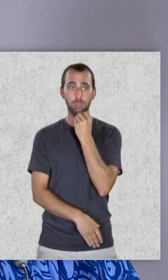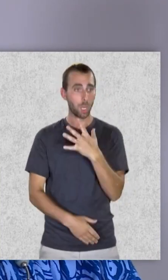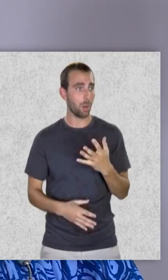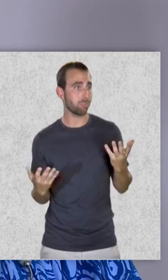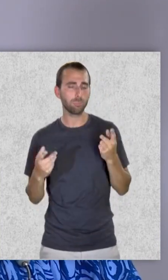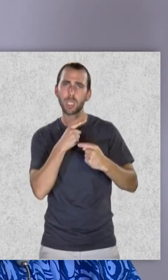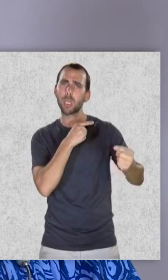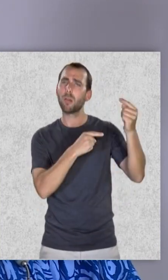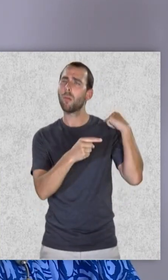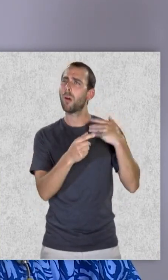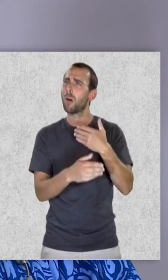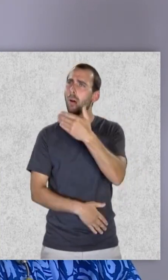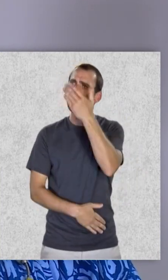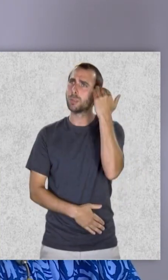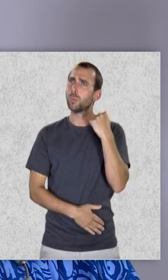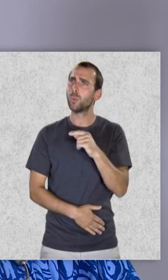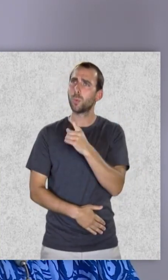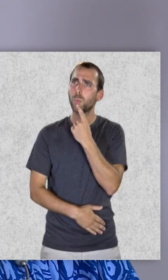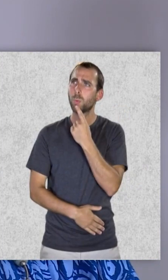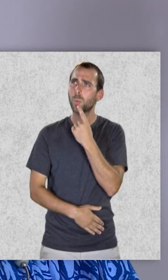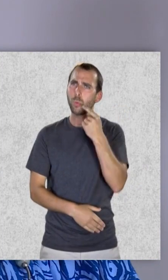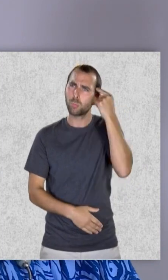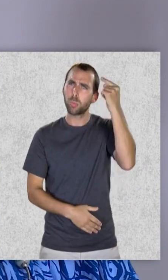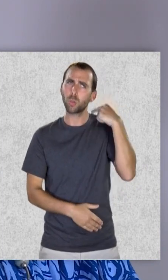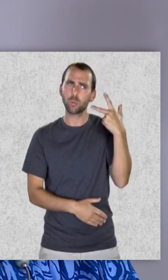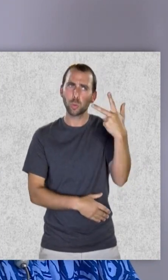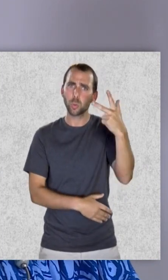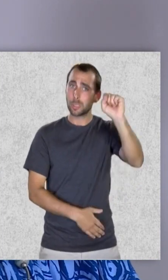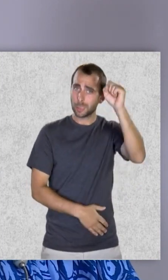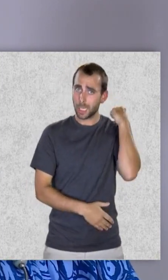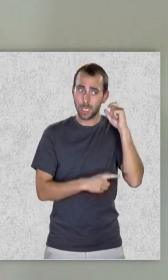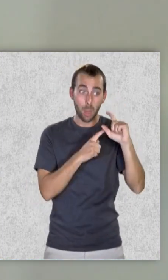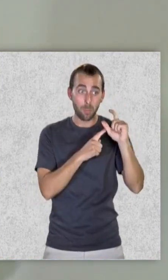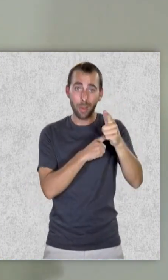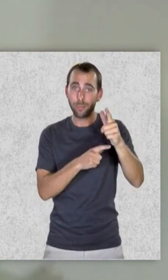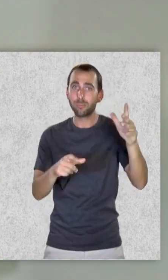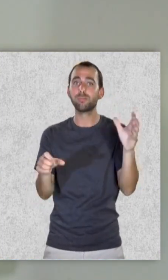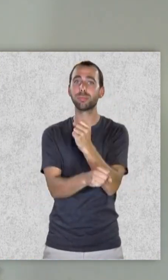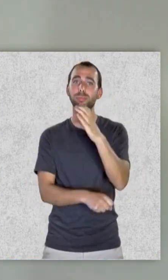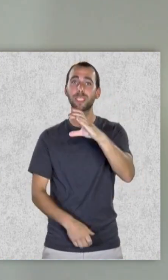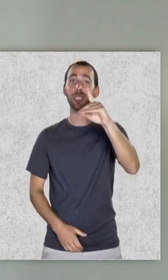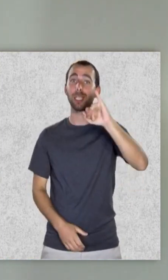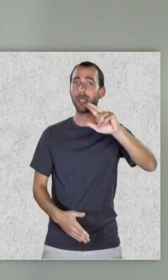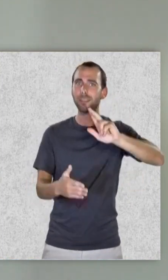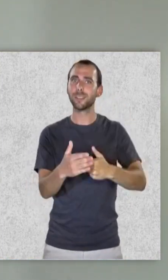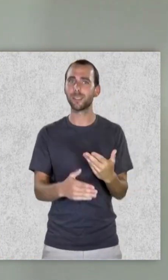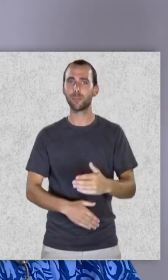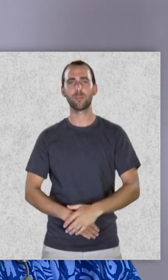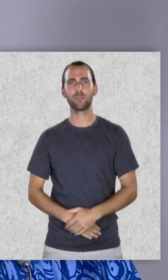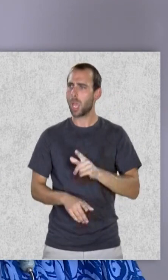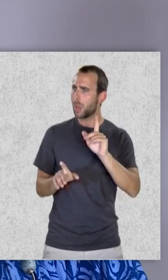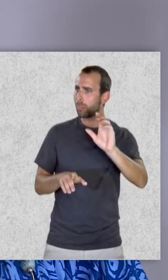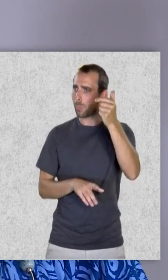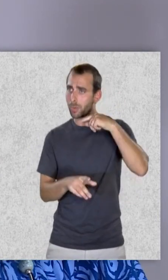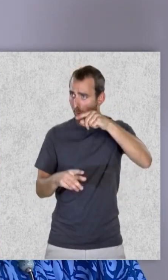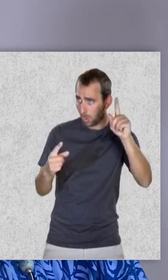plus, je crois qu'il y a 3 stages qui ont abouti sur un CDI. Mais il faut vous voir en fait pour qu'ils puissent...